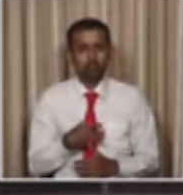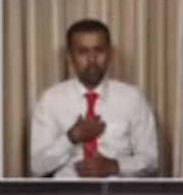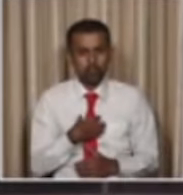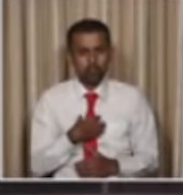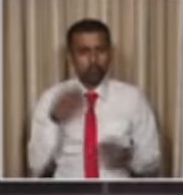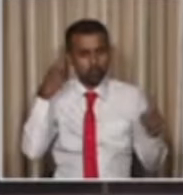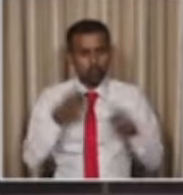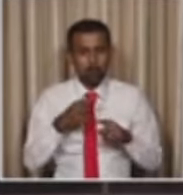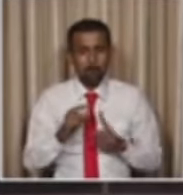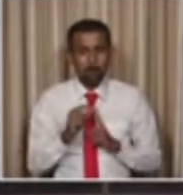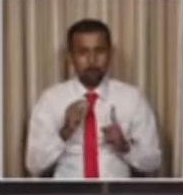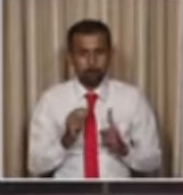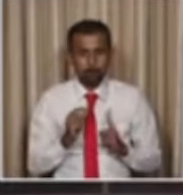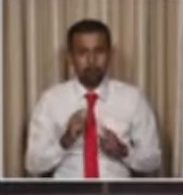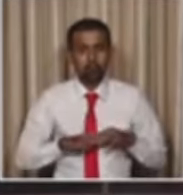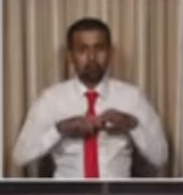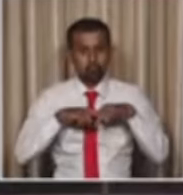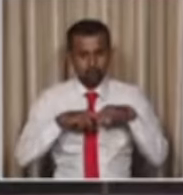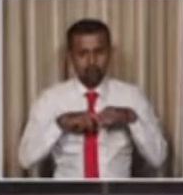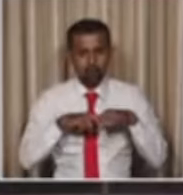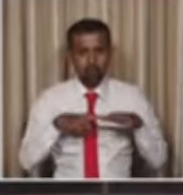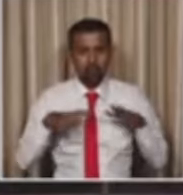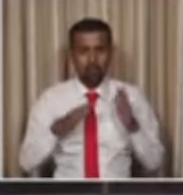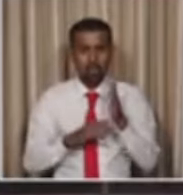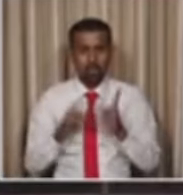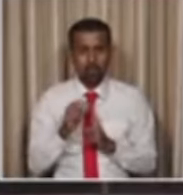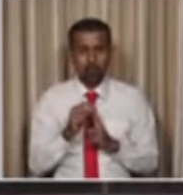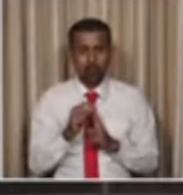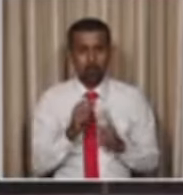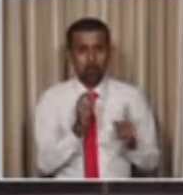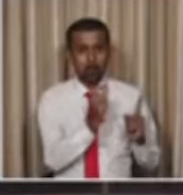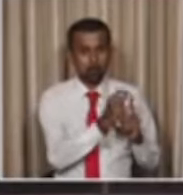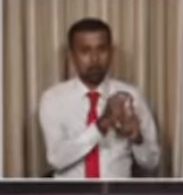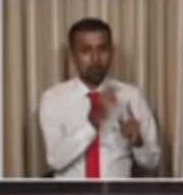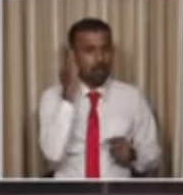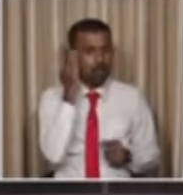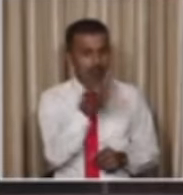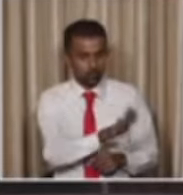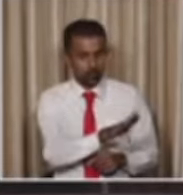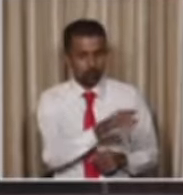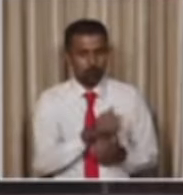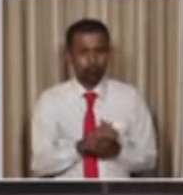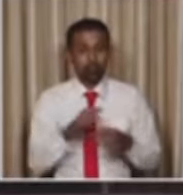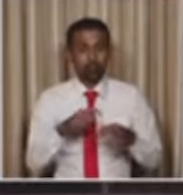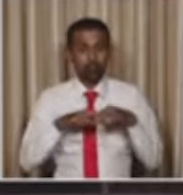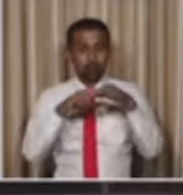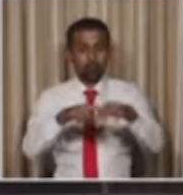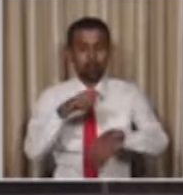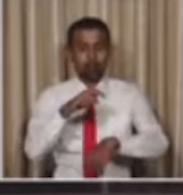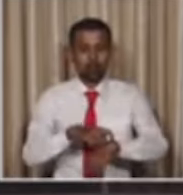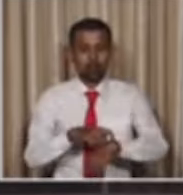ගැනවිල්ල පිළිබඳව මේ පාර්ලිමේන්තුවේදී අපි ප්‍රශ්න කරා වනජීවී අමාත්‍යවරු පවිත්‍ර වන්‍යාරච්චි මැතිණියගෙන්. ඒ ප්‍රශ්න කරා වෙන